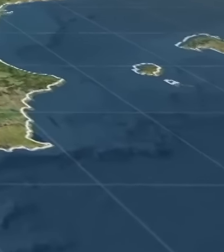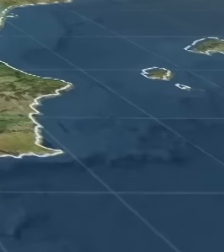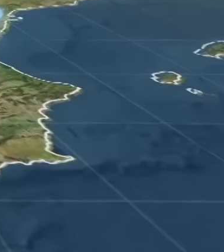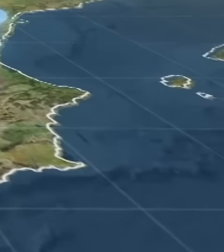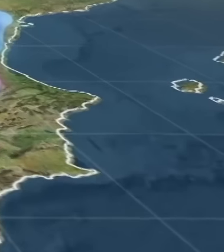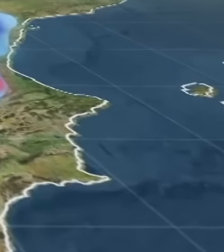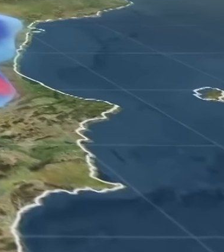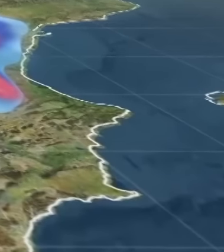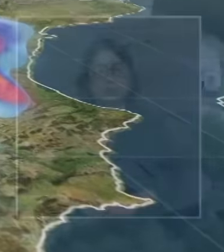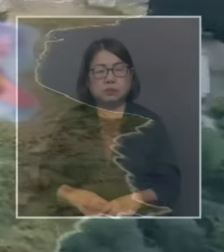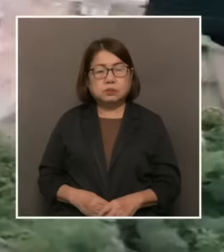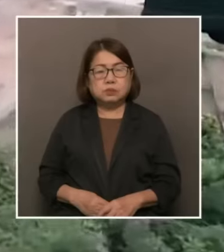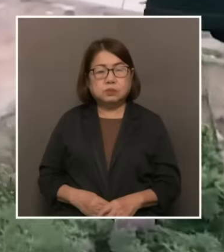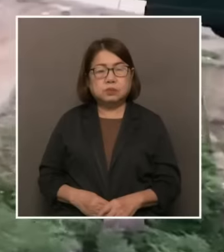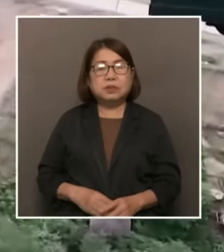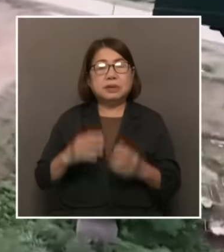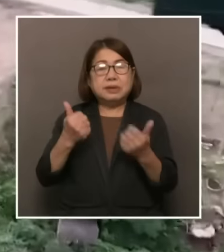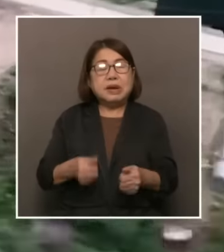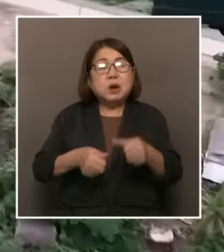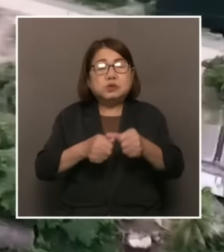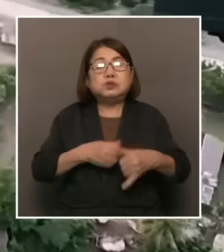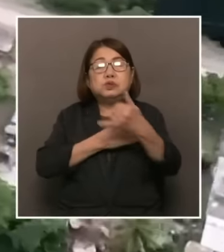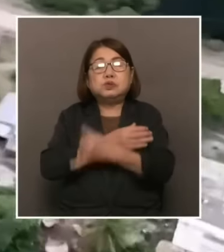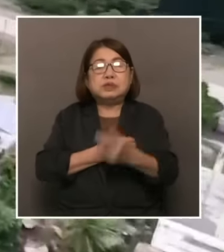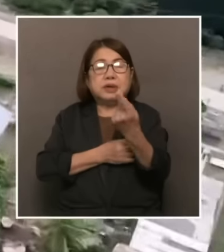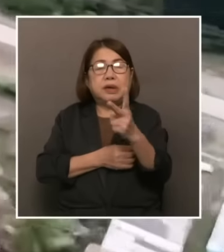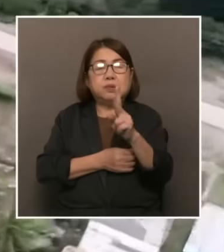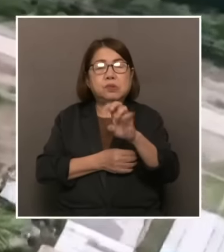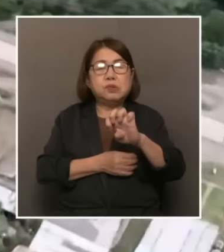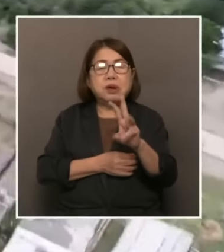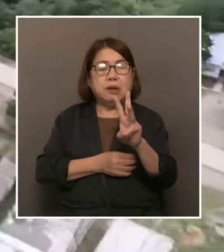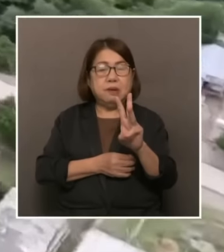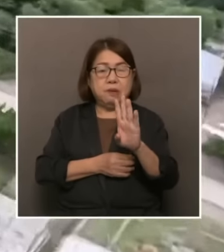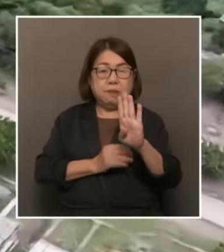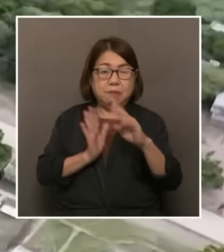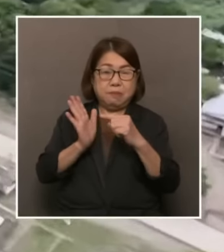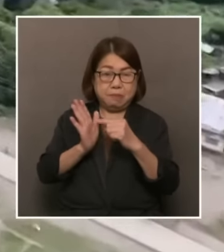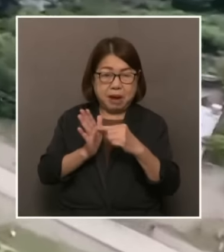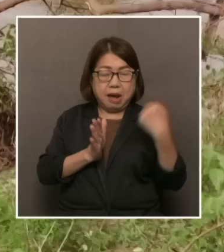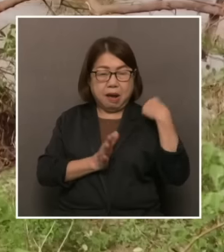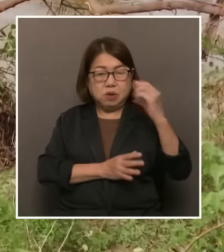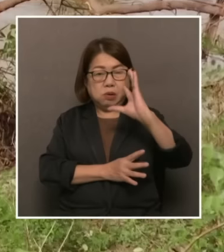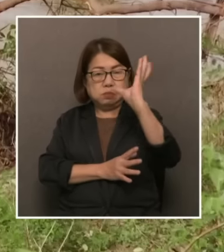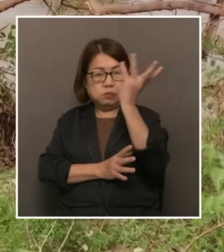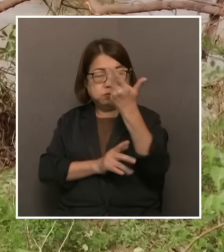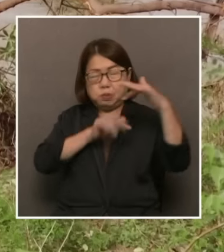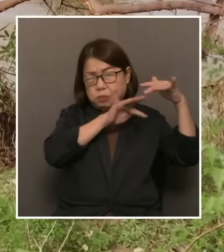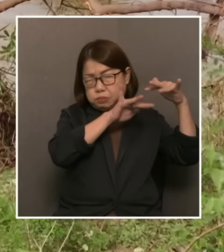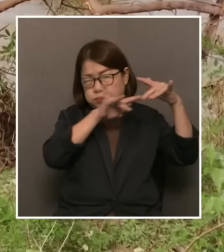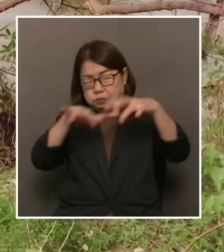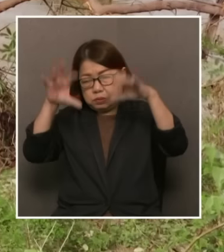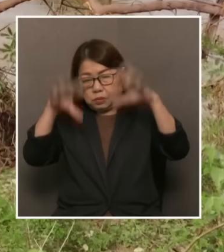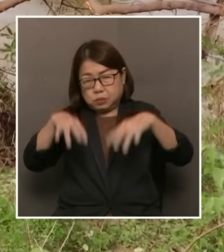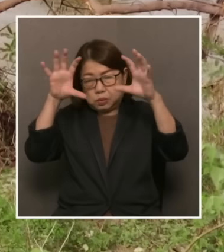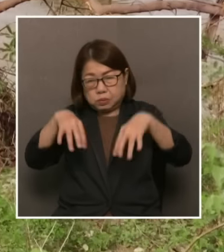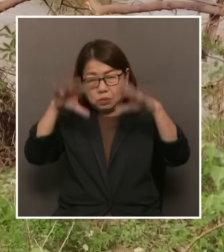นะคะ 1 ศัปดาห์หลังจากที่พายุ Oscar Padthalum ๆ่ะทางตวันออกที่เมืองส่านอนโนีโอเดลซูใน